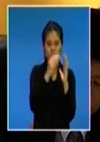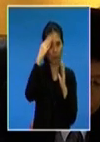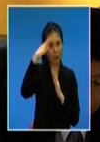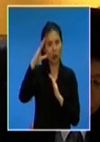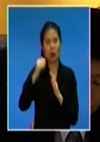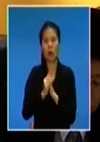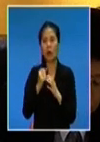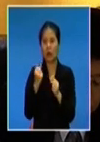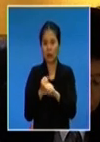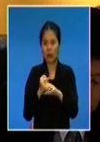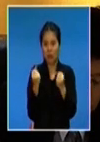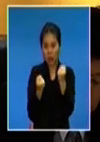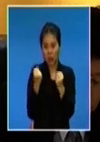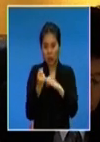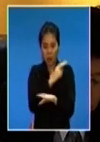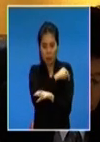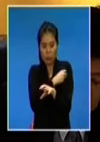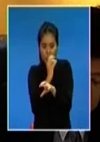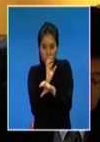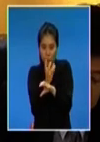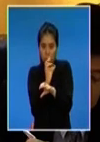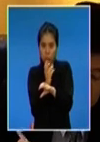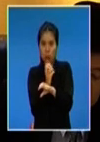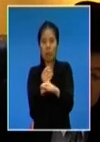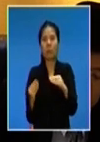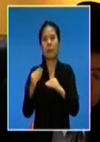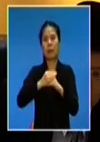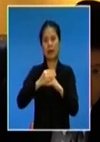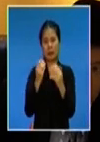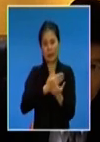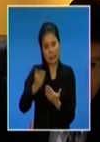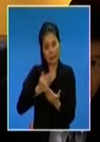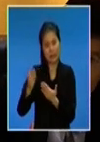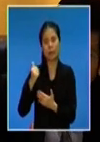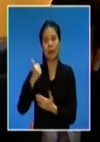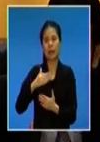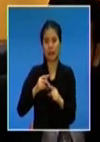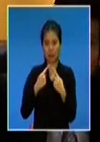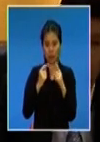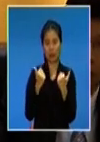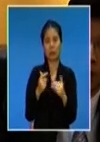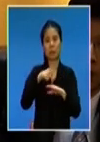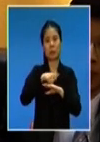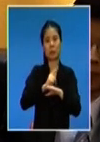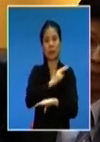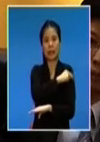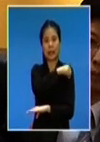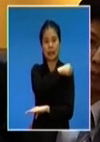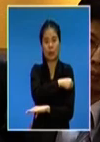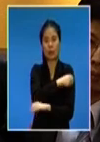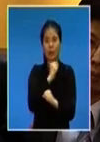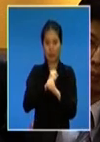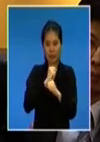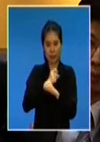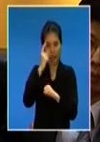เนี่ยไปจี้เขาท่านประธานกรรมาธิการสาธารณสุขก็พยายามทำเรื่องนี้เราเสนอความเห็นไปผมก็ได้เรียนท่านรองวิ